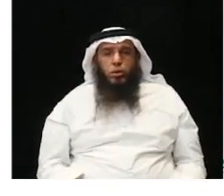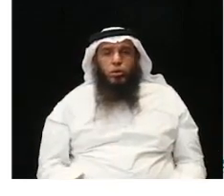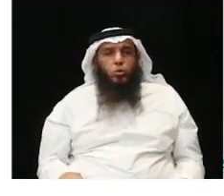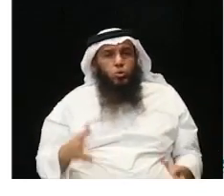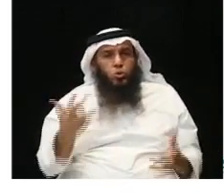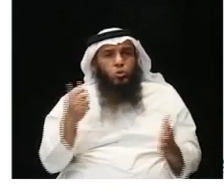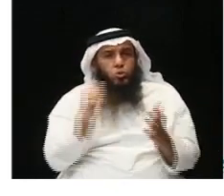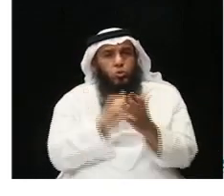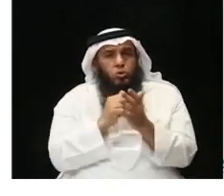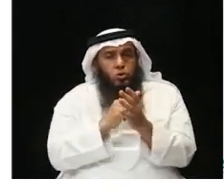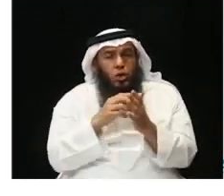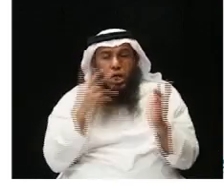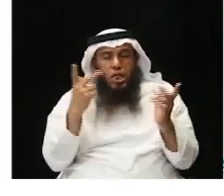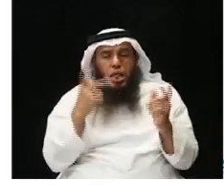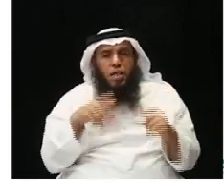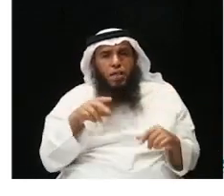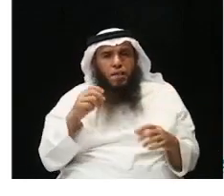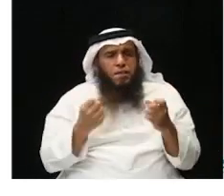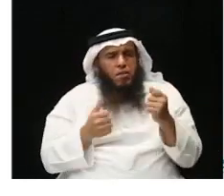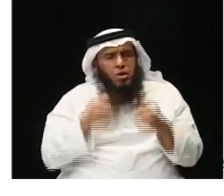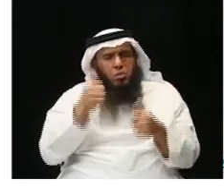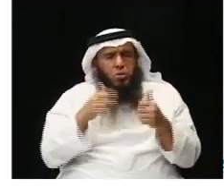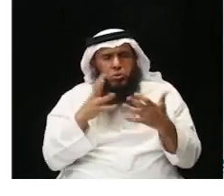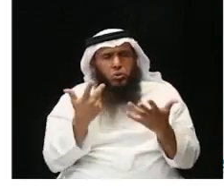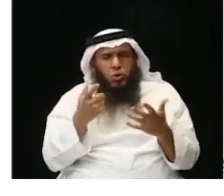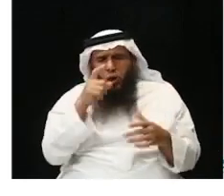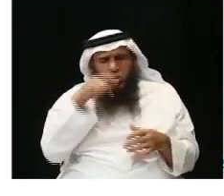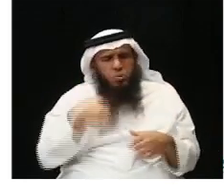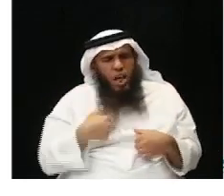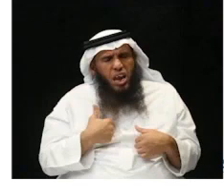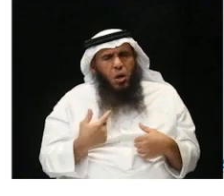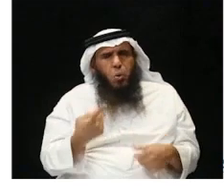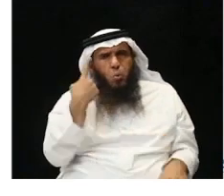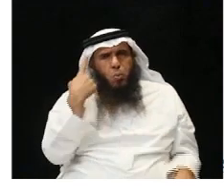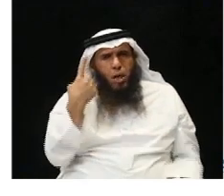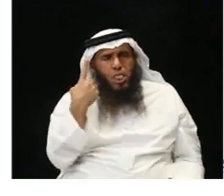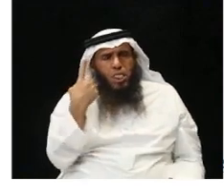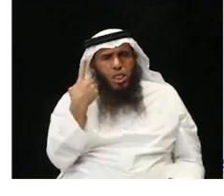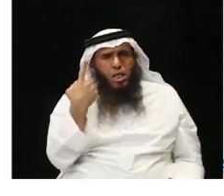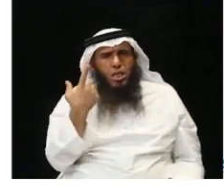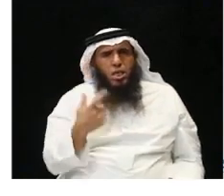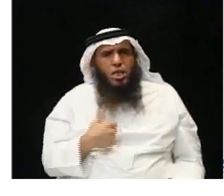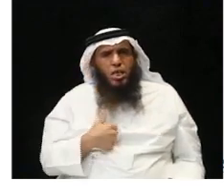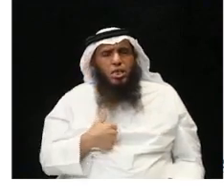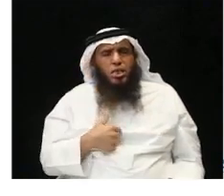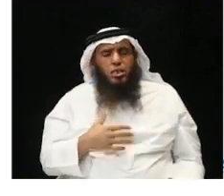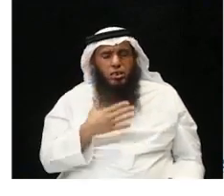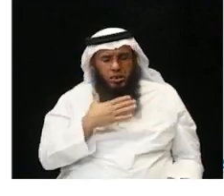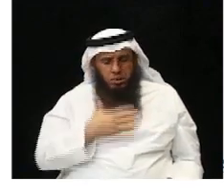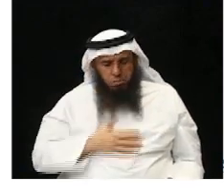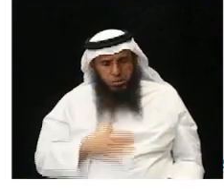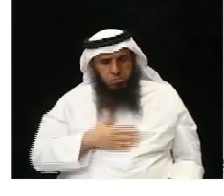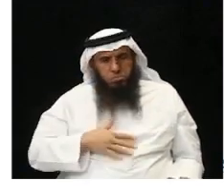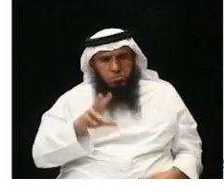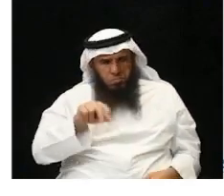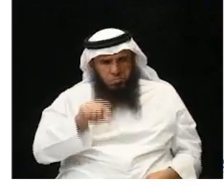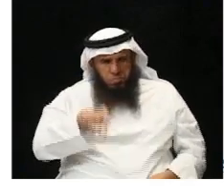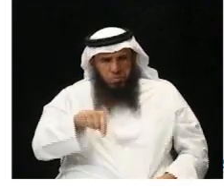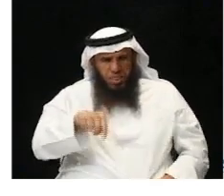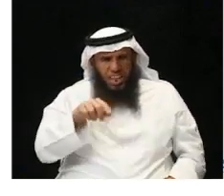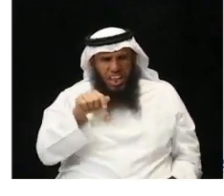هو الواجب عليه تجاه هذه الفتن وهذا الابتلاء؟ الواجب عليه شيء واحد فقط، هو الصبر،